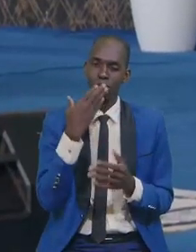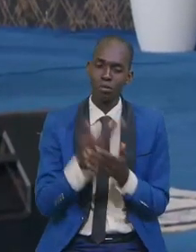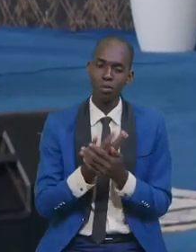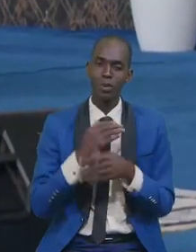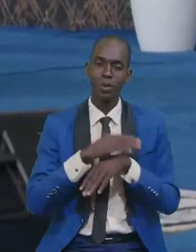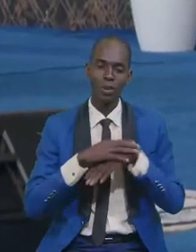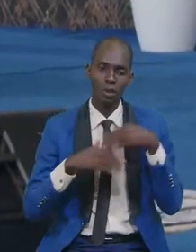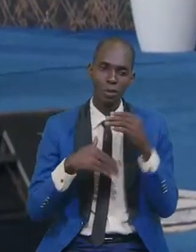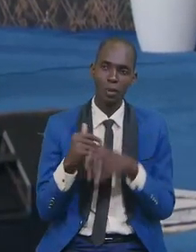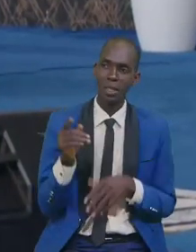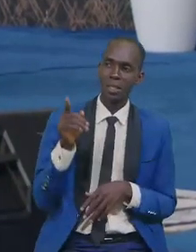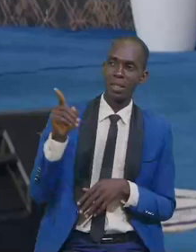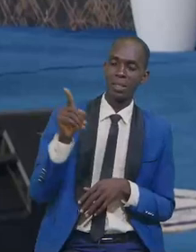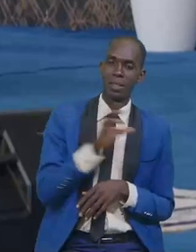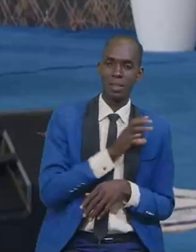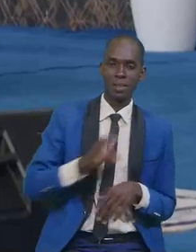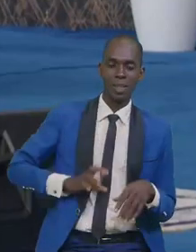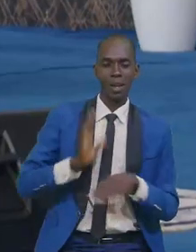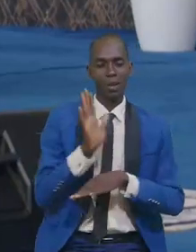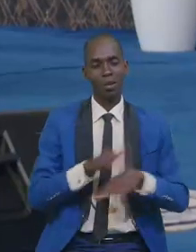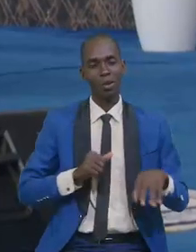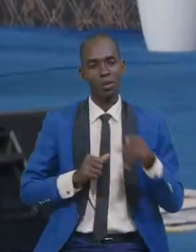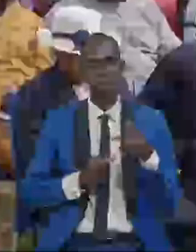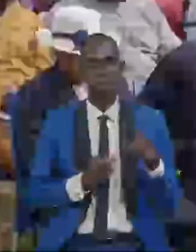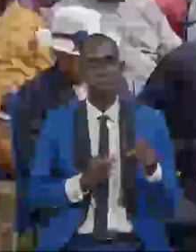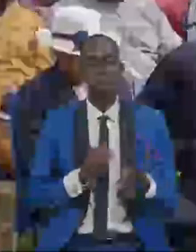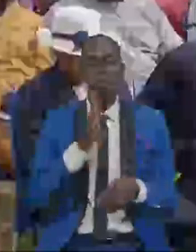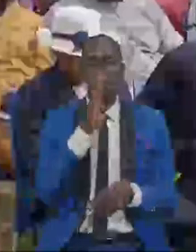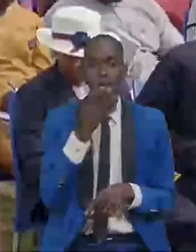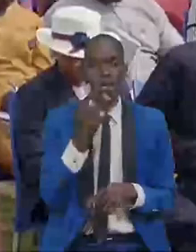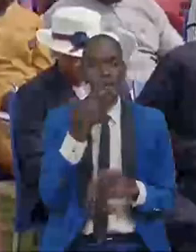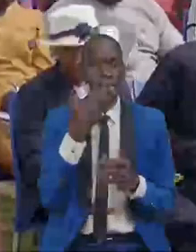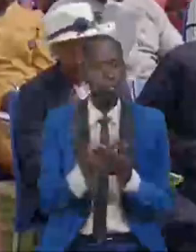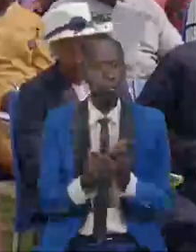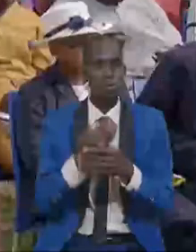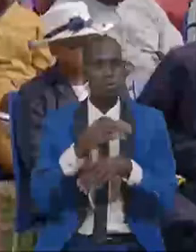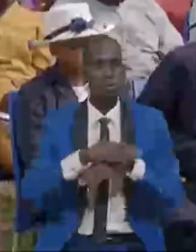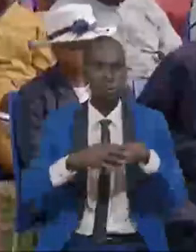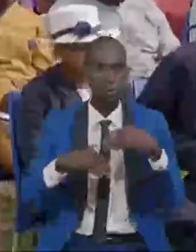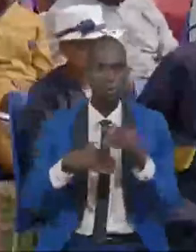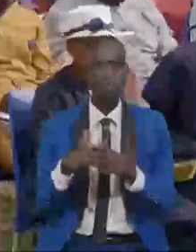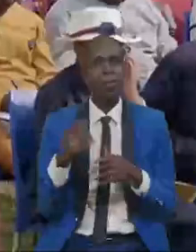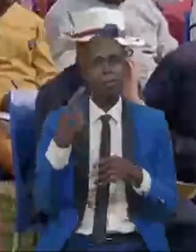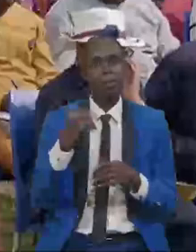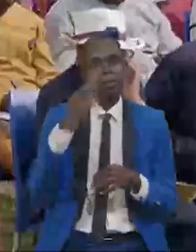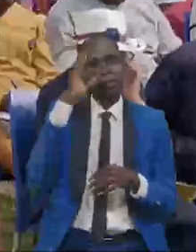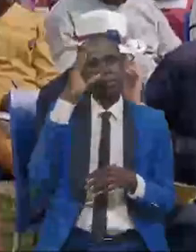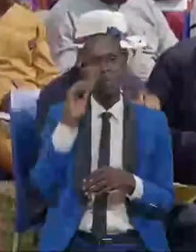courage, lève-toi, il t'appelle. Voyez cela, prends courage,